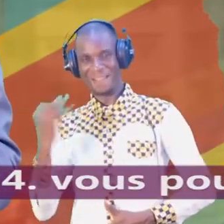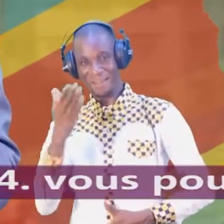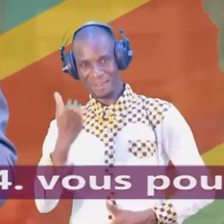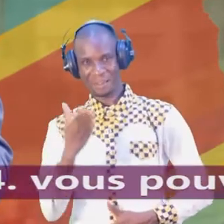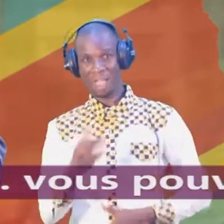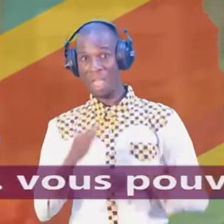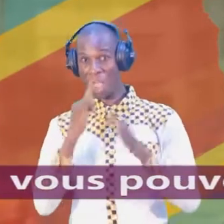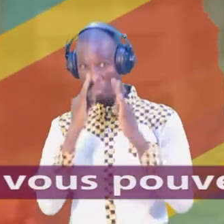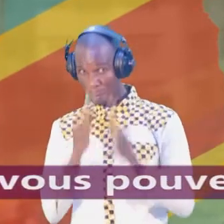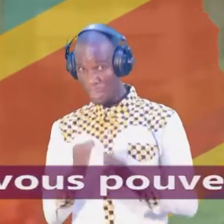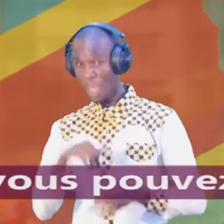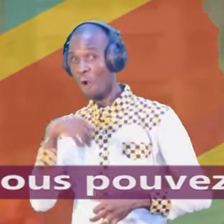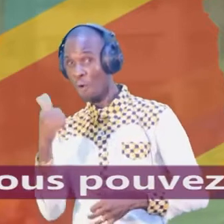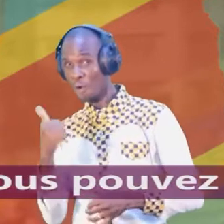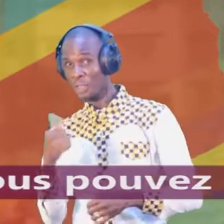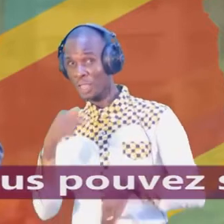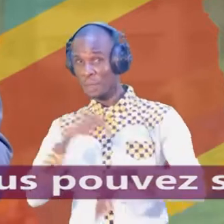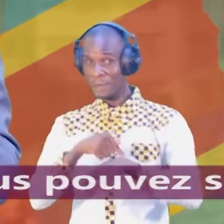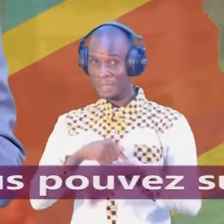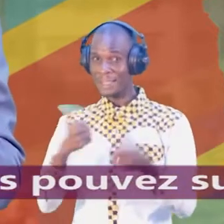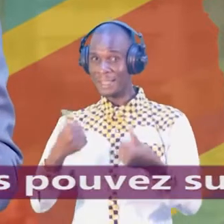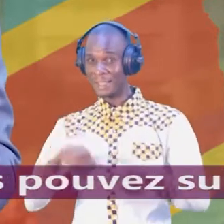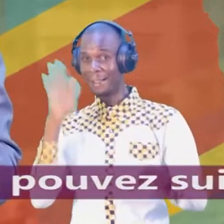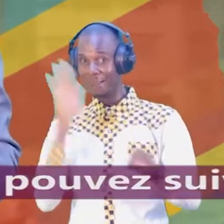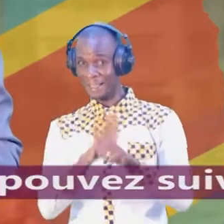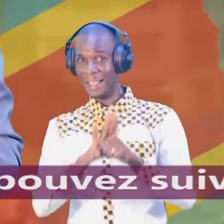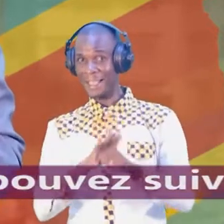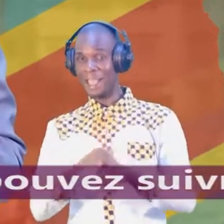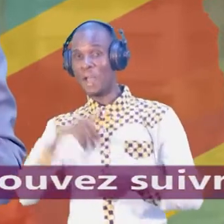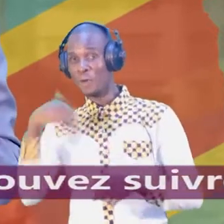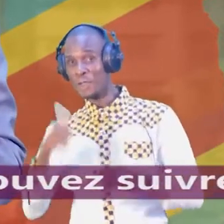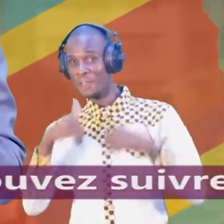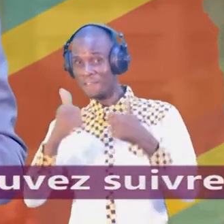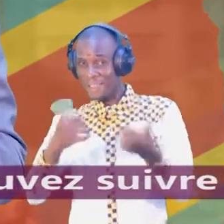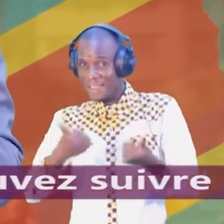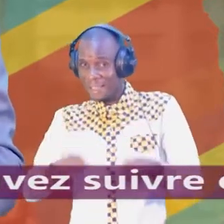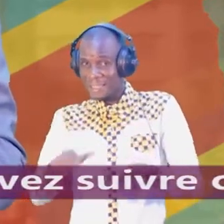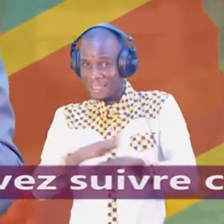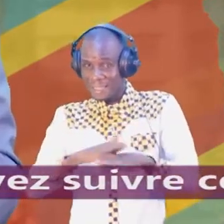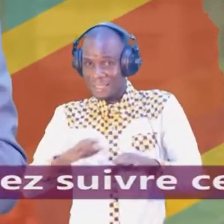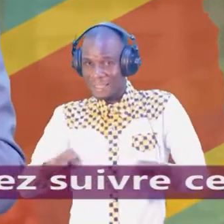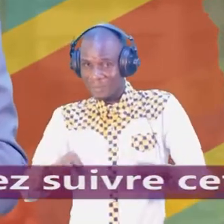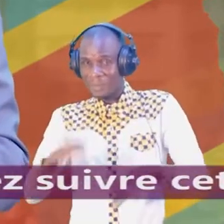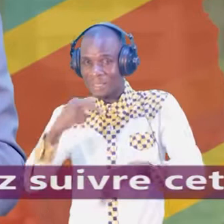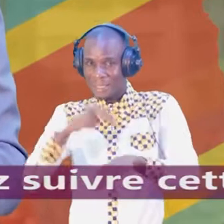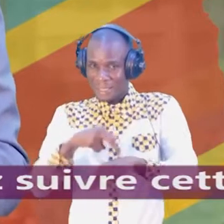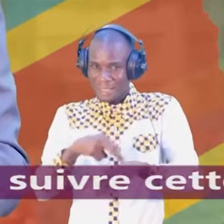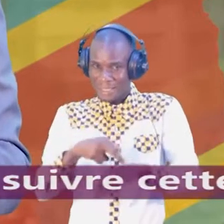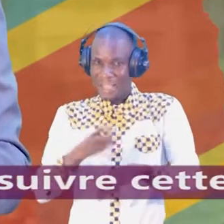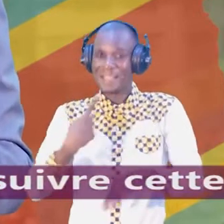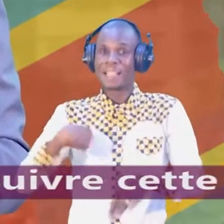te ekipe oyo ekolonga kasi nzoka nde minute ezali ebele tozali na bomoi molai ya koyumela na se ya mokili